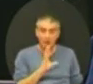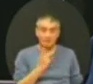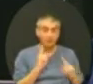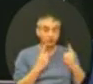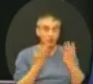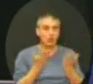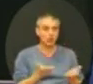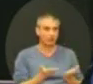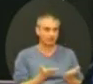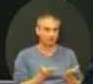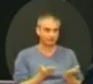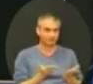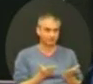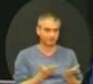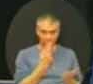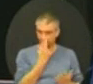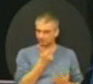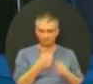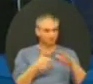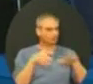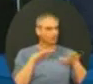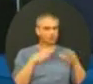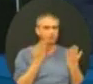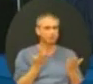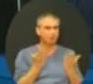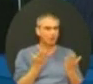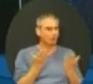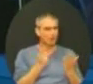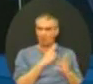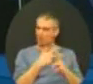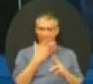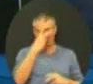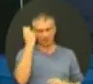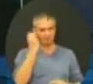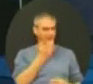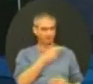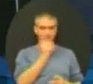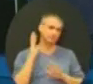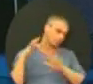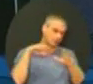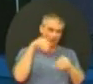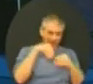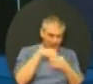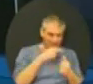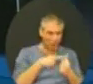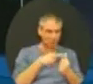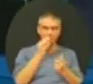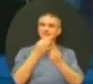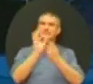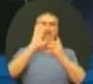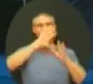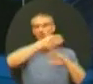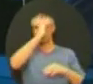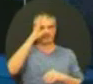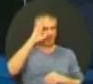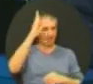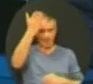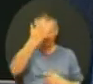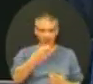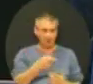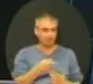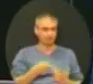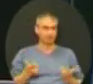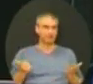שקורה, תסכל, זה ראש ממשלה. זה לא רק ערבים נוהרים לקלפיות, זה לא עם השריפות על הכרמל, זה ממש